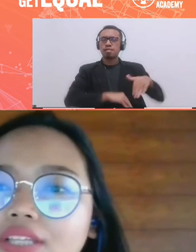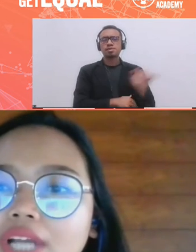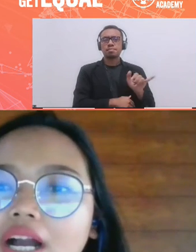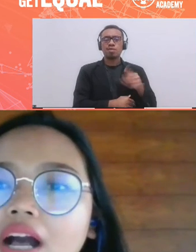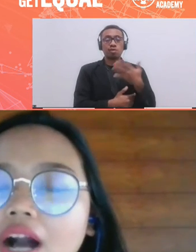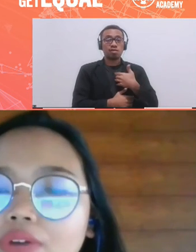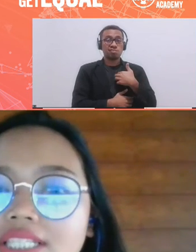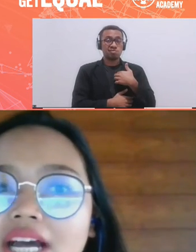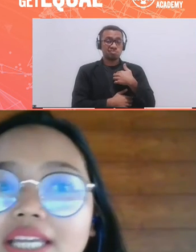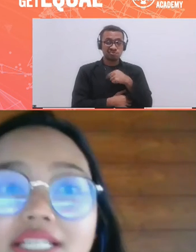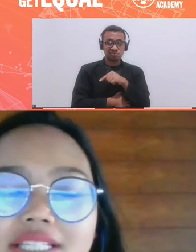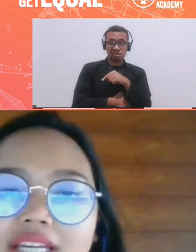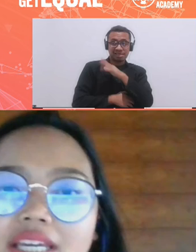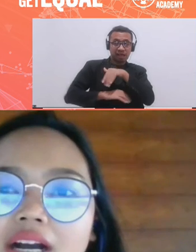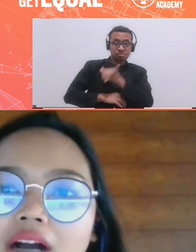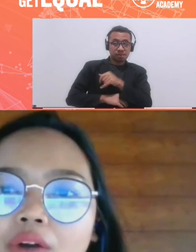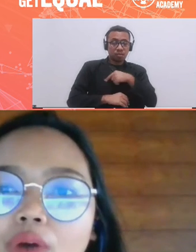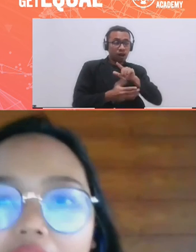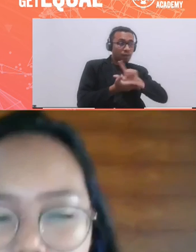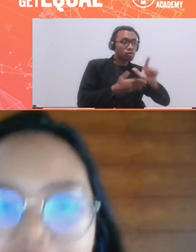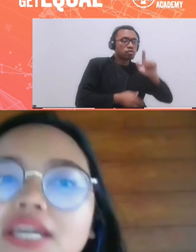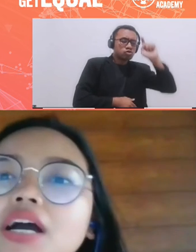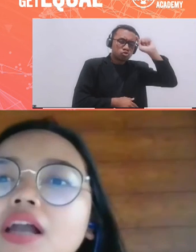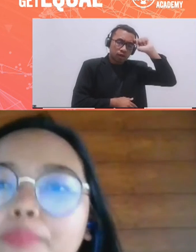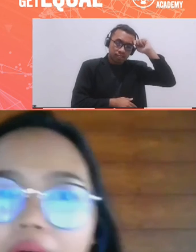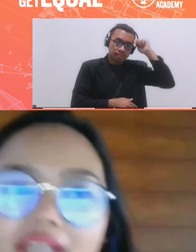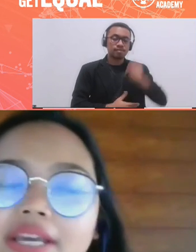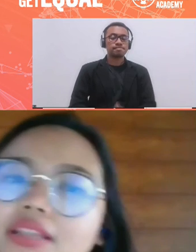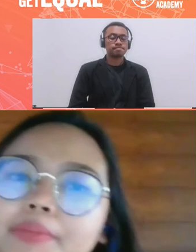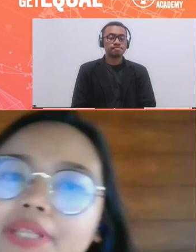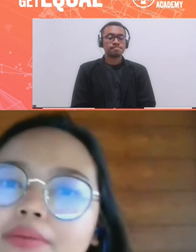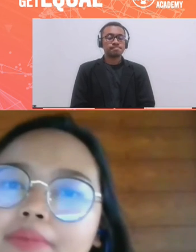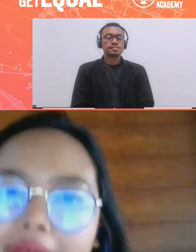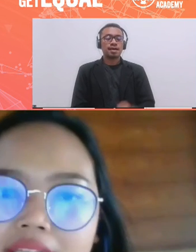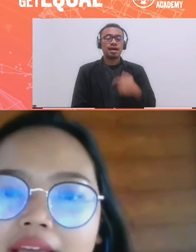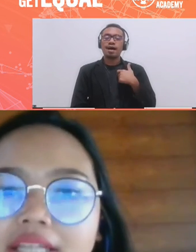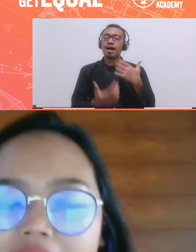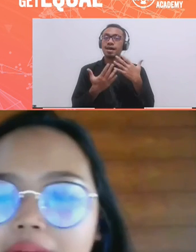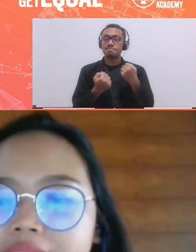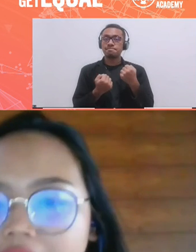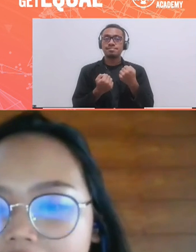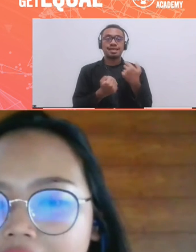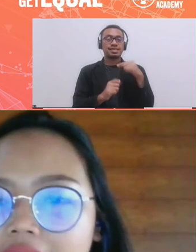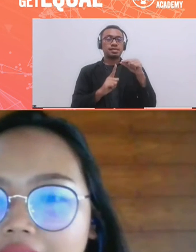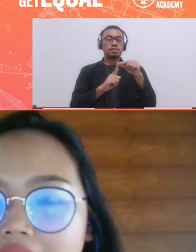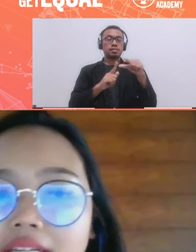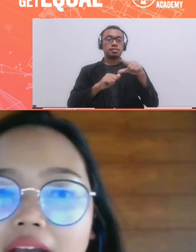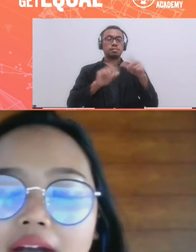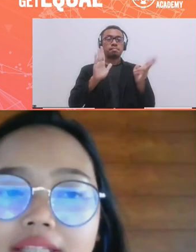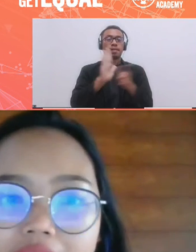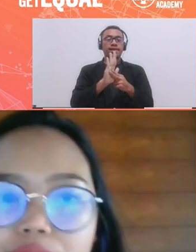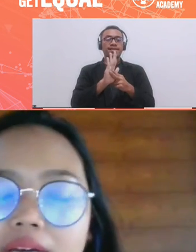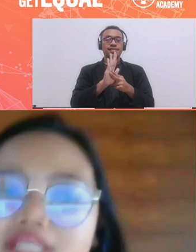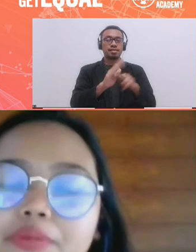hal seperti itu yang aku rasa ini sih. Jadi aku harap sih laporan dari teman-teman Plan tadi yang bicara tentang